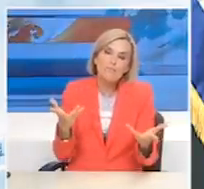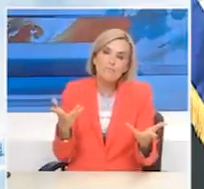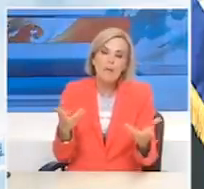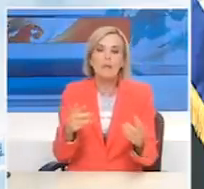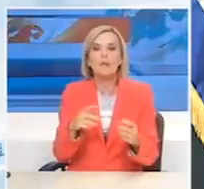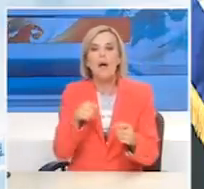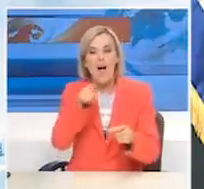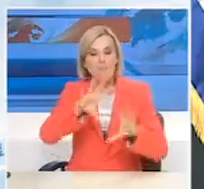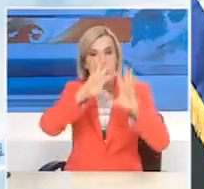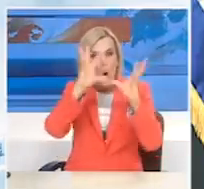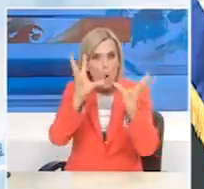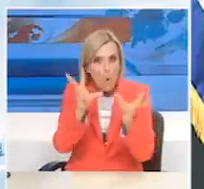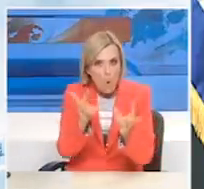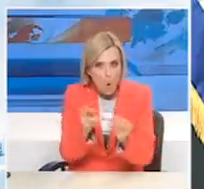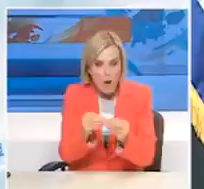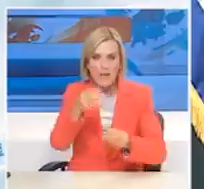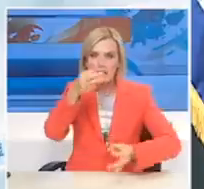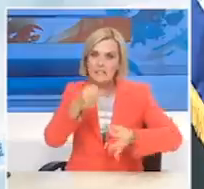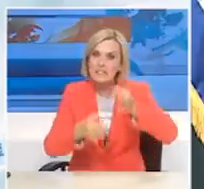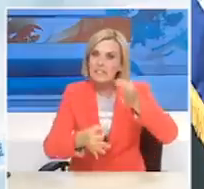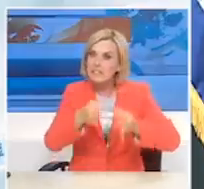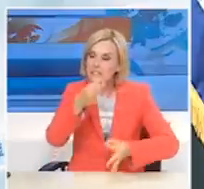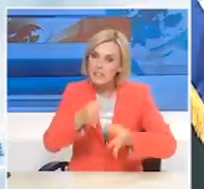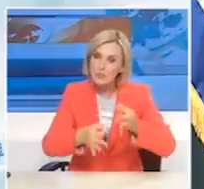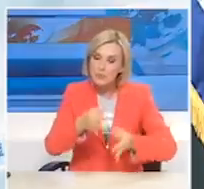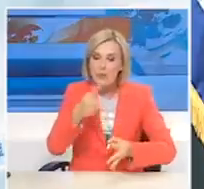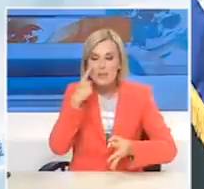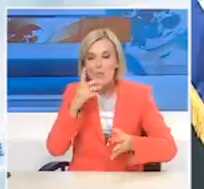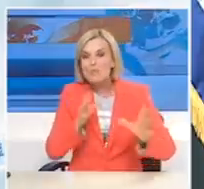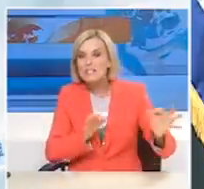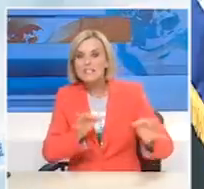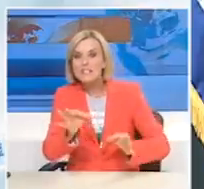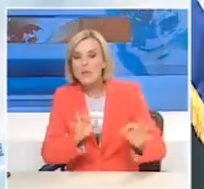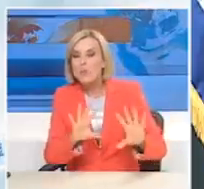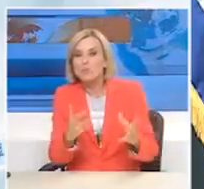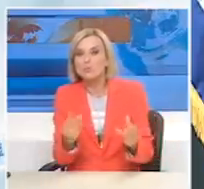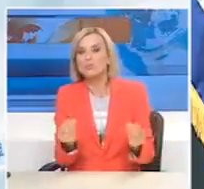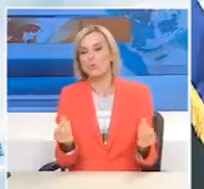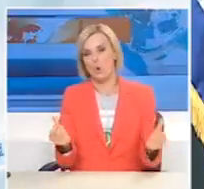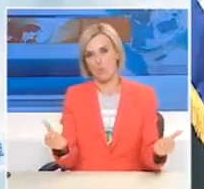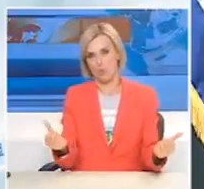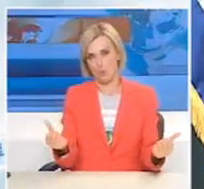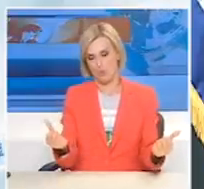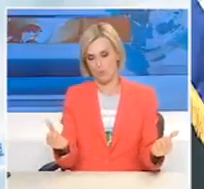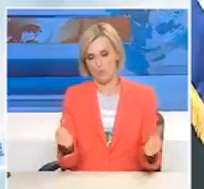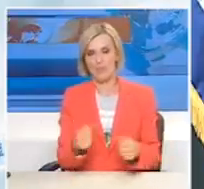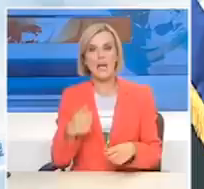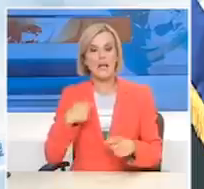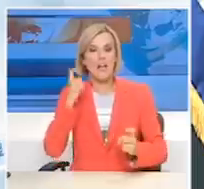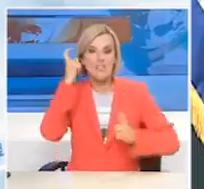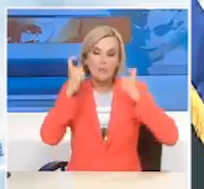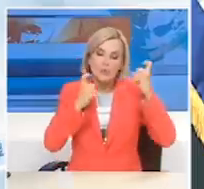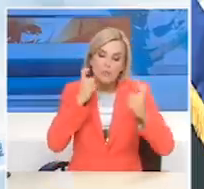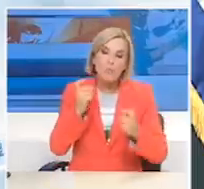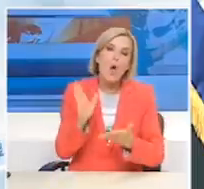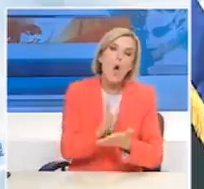βάλει μέσα σε ένα ενδεχόμενο πλάνο ή σχέδιο για επαναφορά στην κανονικότητα όσον αφορά τον τουρισμό και να τα σκεφτεί